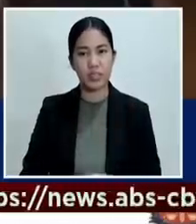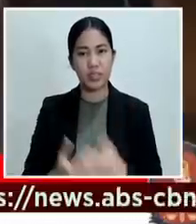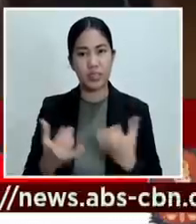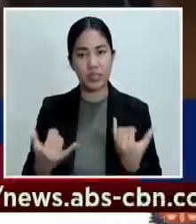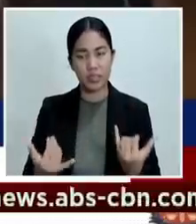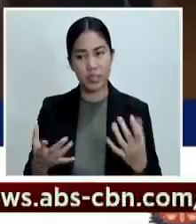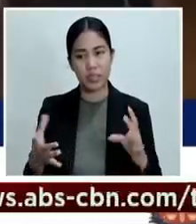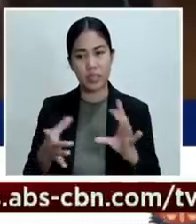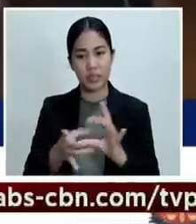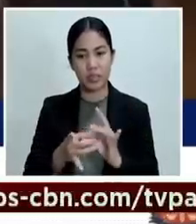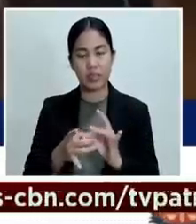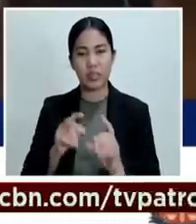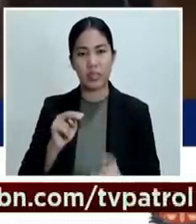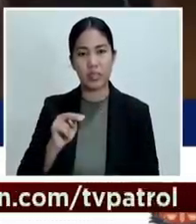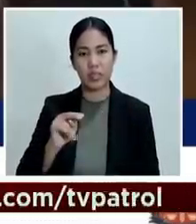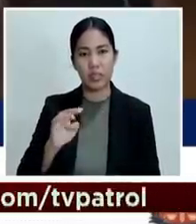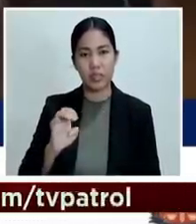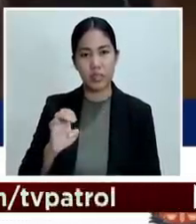mga change sa